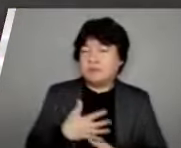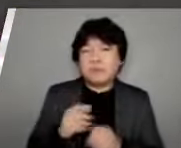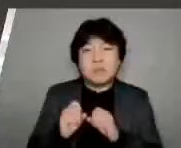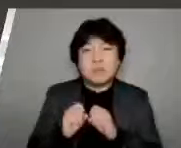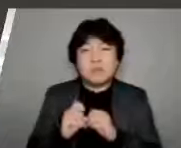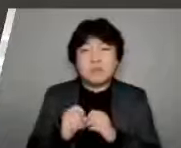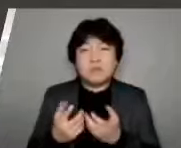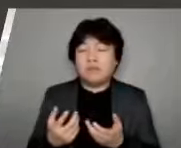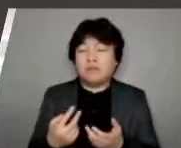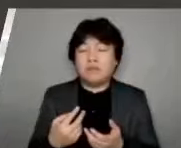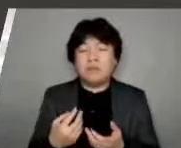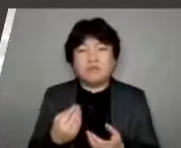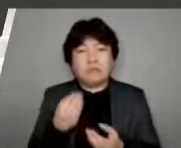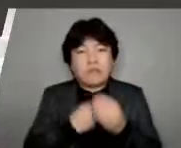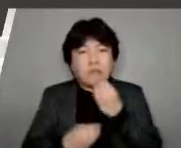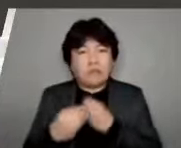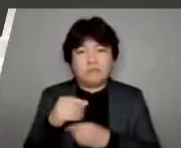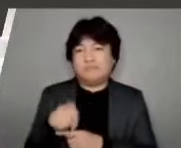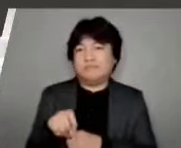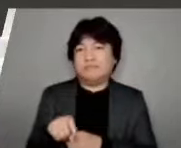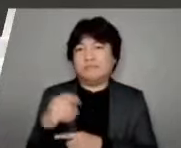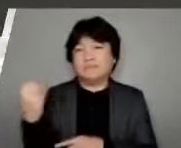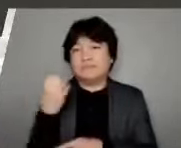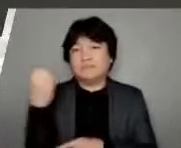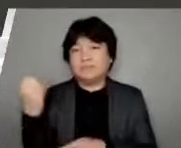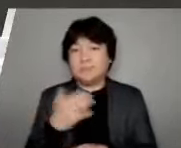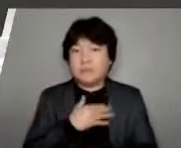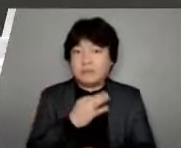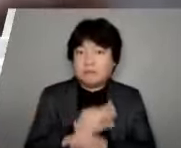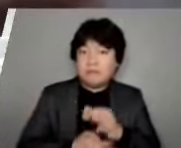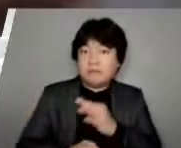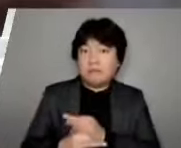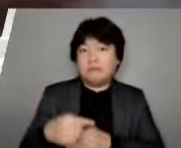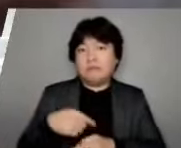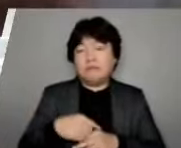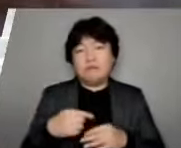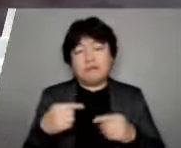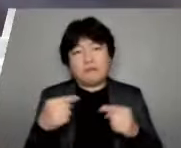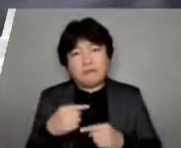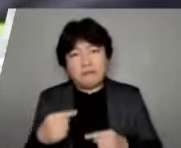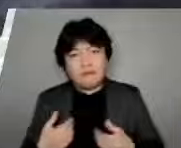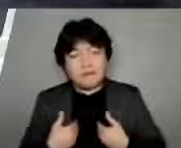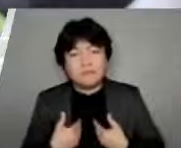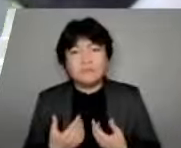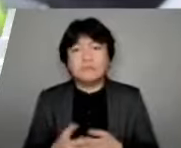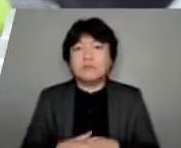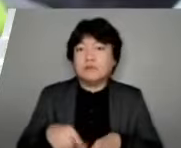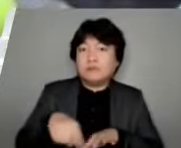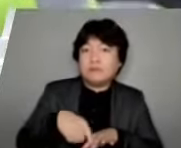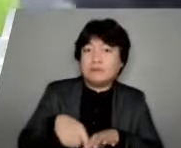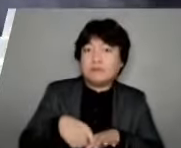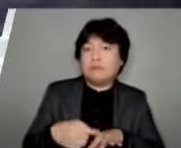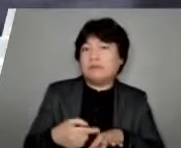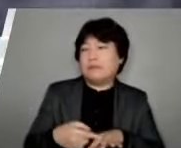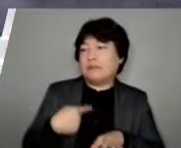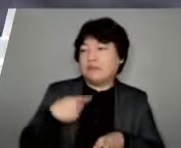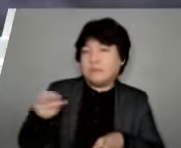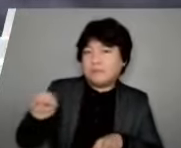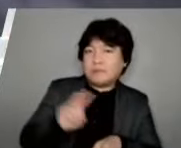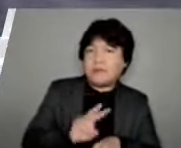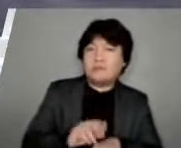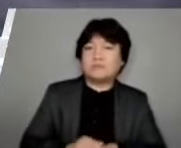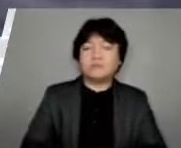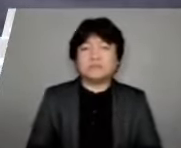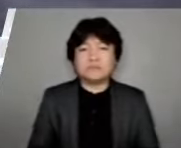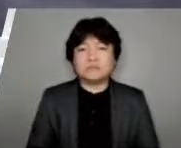pa ako eh. Wala kang pasain eh, wala kang bigas eh. Sinelas nga na commander ko suit ko eh. Wala na